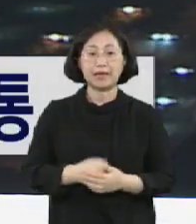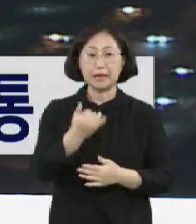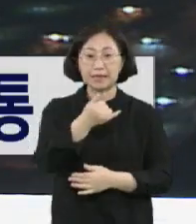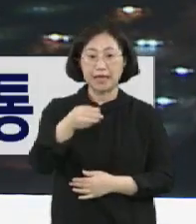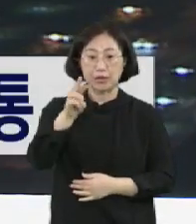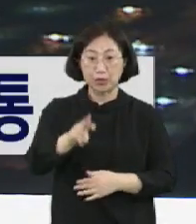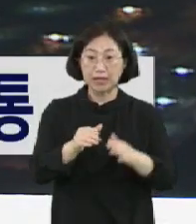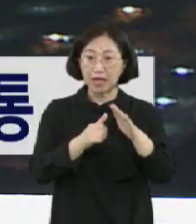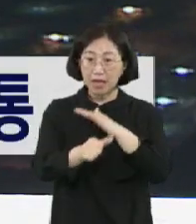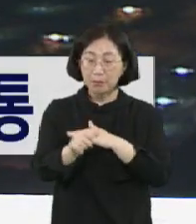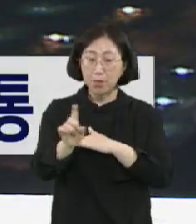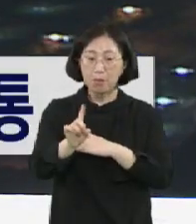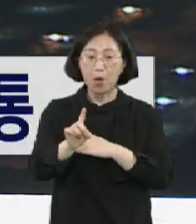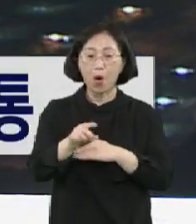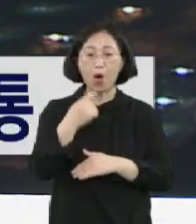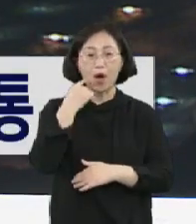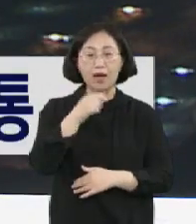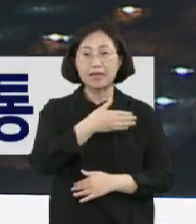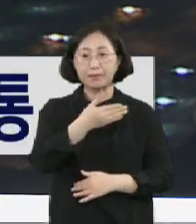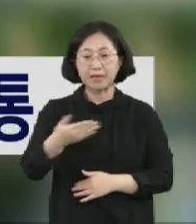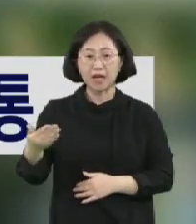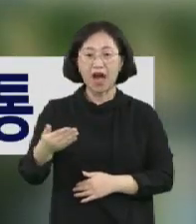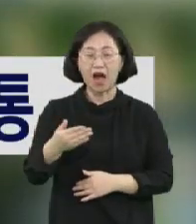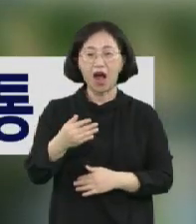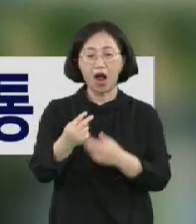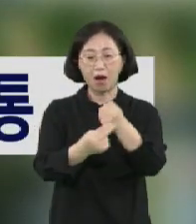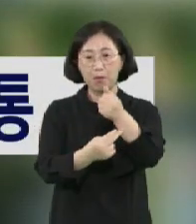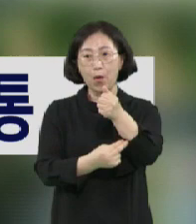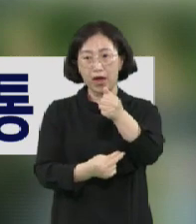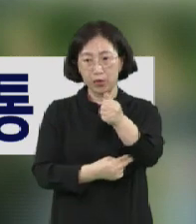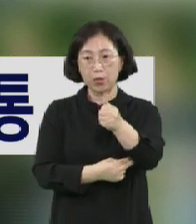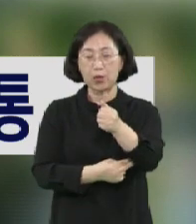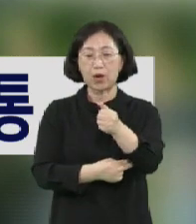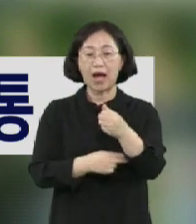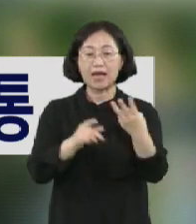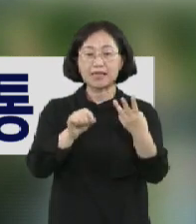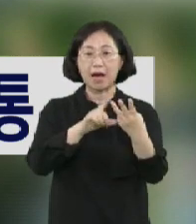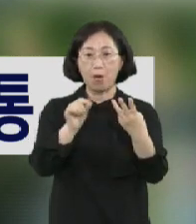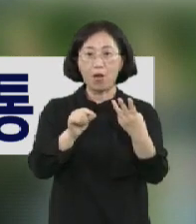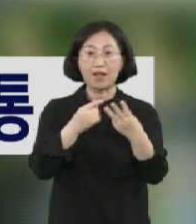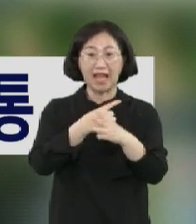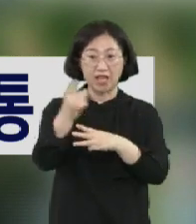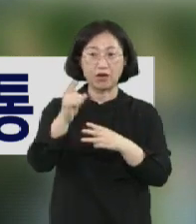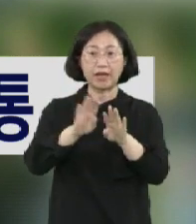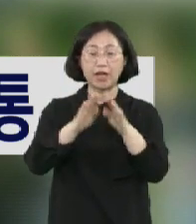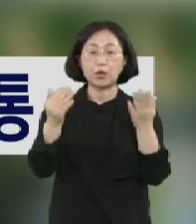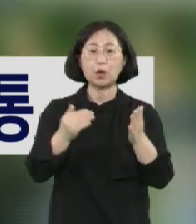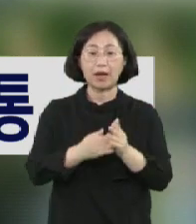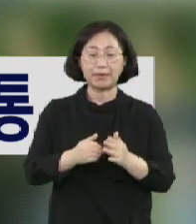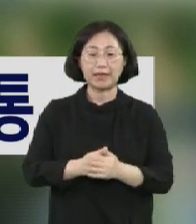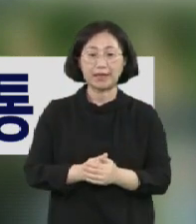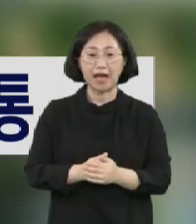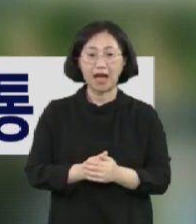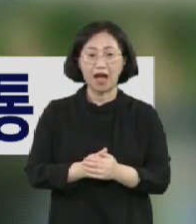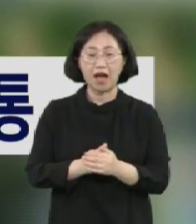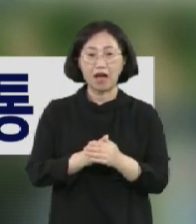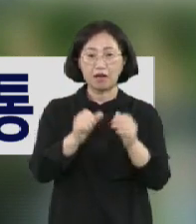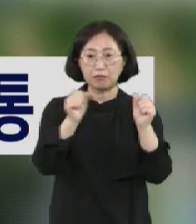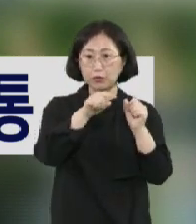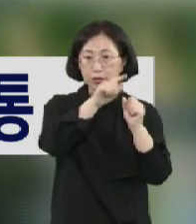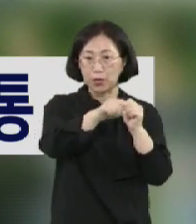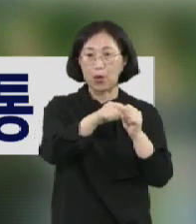세종시 랜드마크 역할을 할 금강보행교가 내년 3월 개통됩니다. 금강보행교는 금강 북측